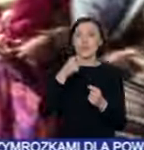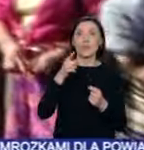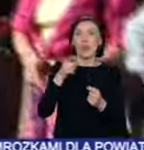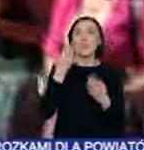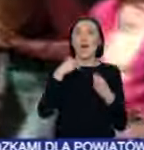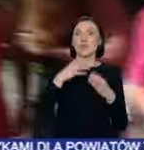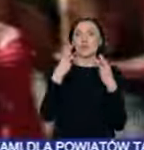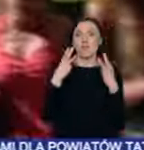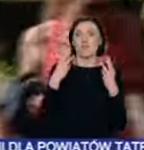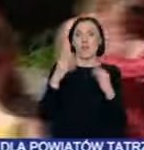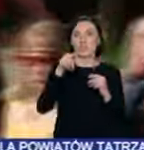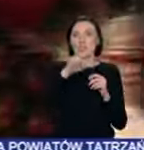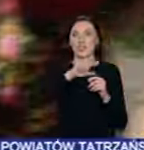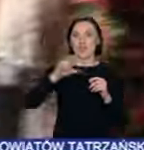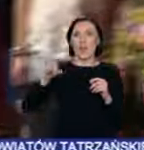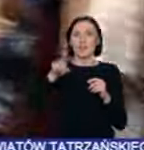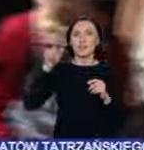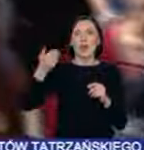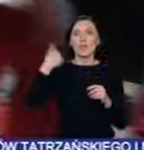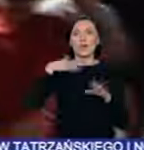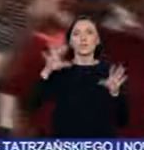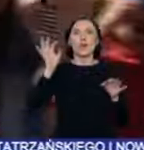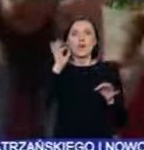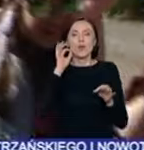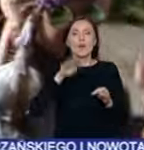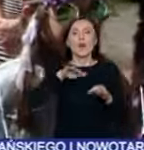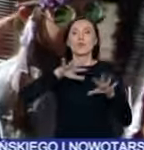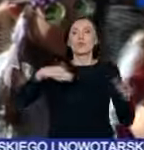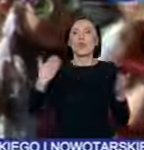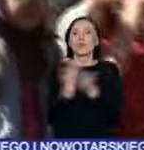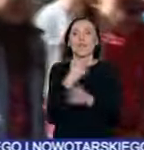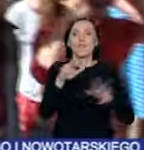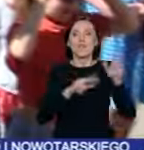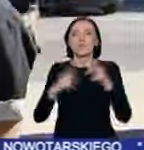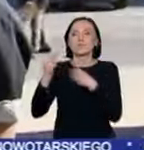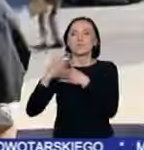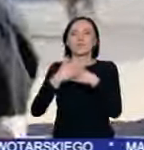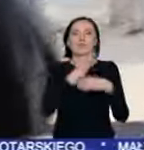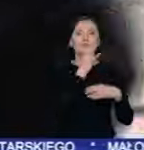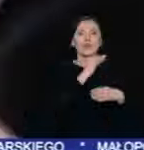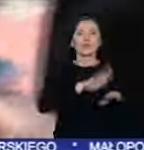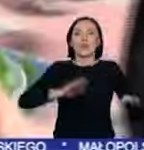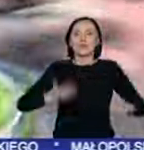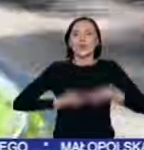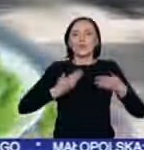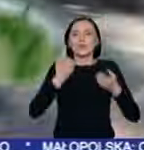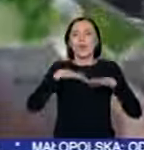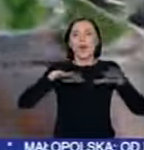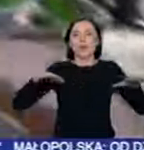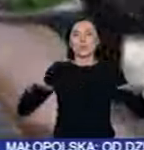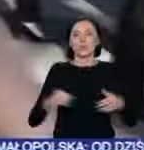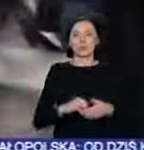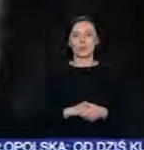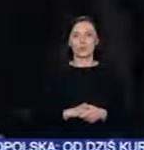dużo dzieci, jest radość. I tą radość chcemy przenieść dzisiaj do 2023 roku. Idziemy dalej! Muzyka!